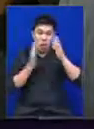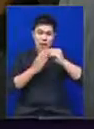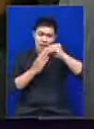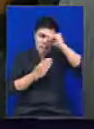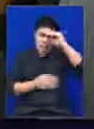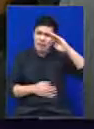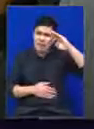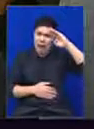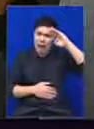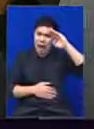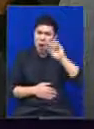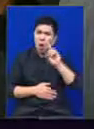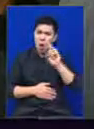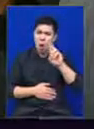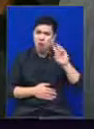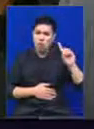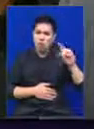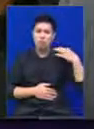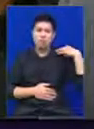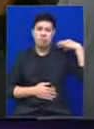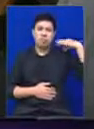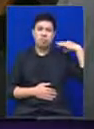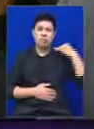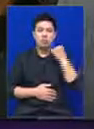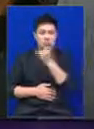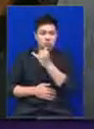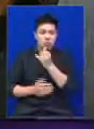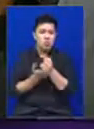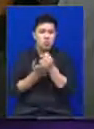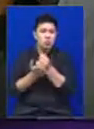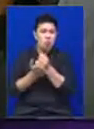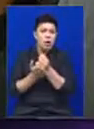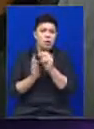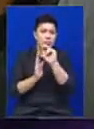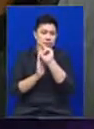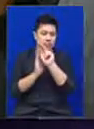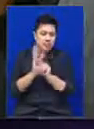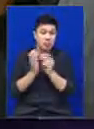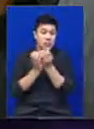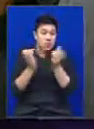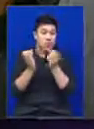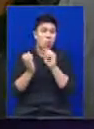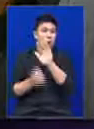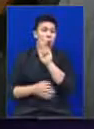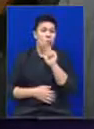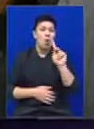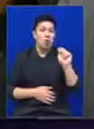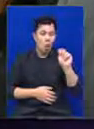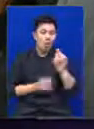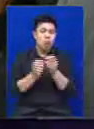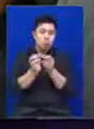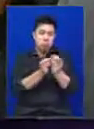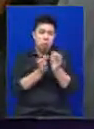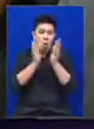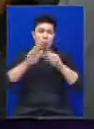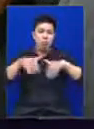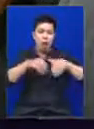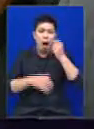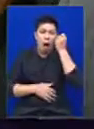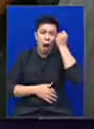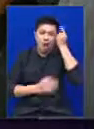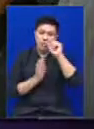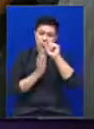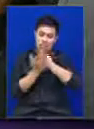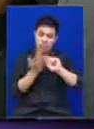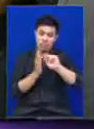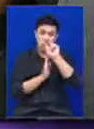สนับสนุนกระบวนการการจัดออกเสียงประชามติร่างรัฐธรรมนูญของกกต.โดยการสร้างความเข้าใจประชาชนต่อร่างรัฐธรรมนูญและออกไป